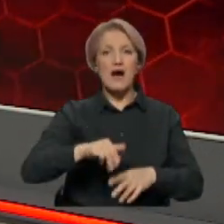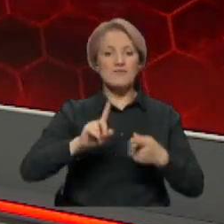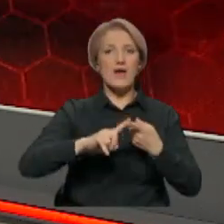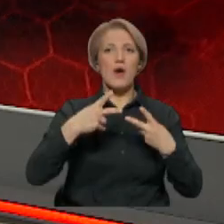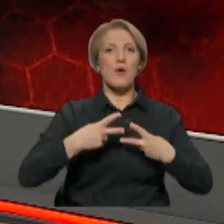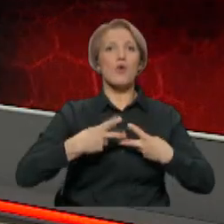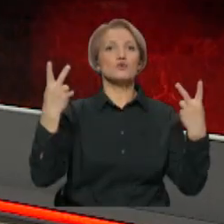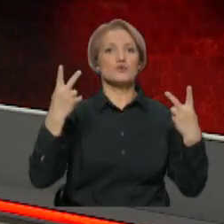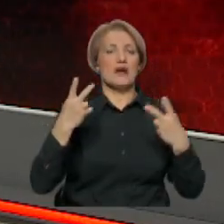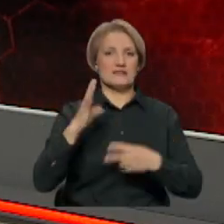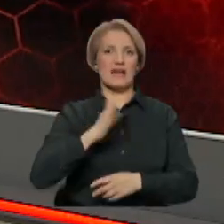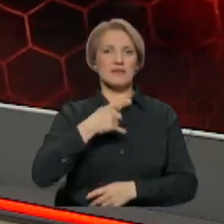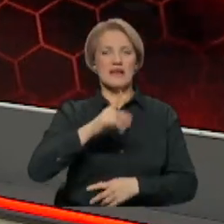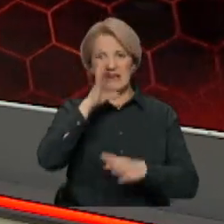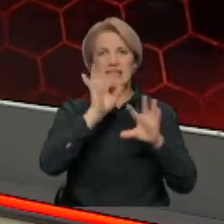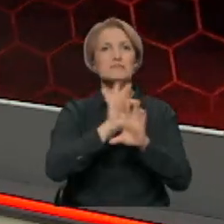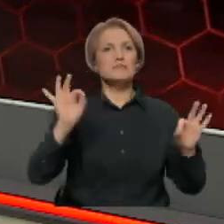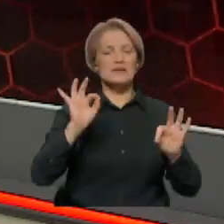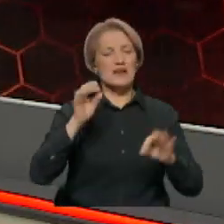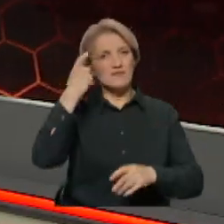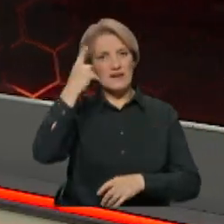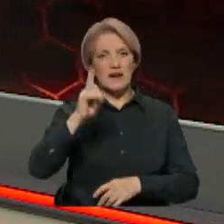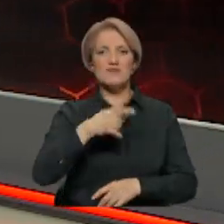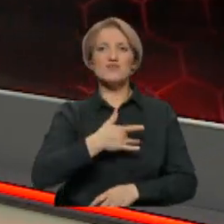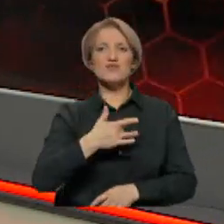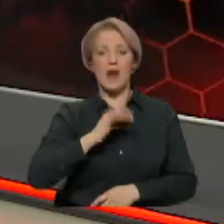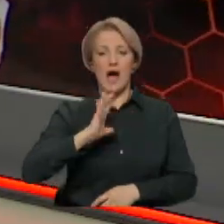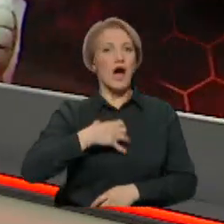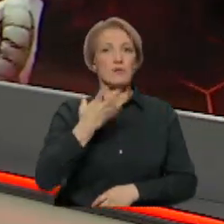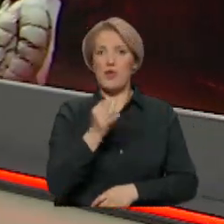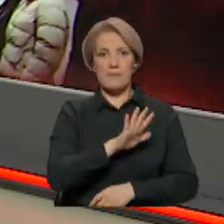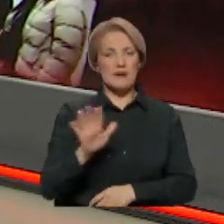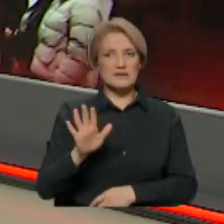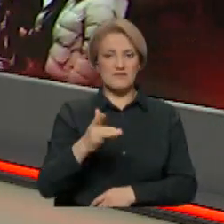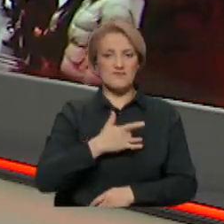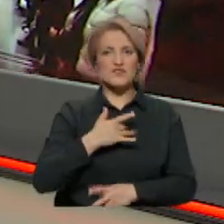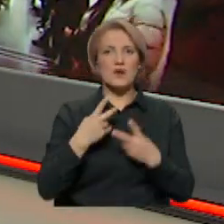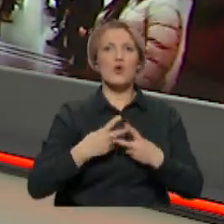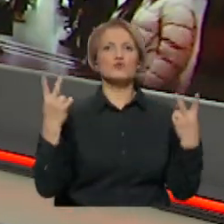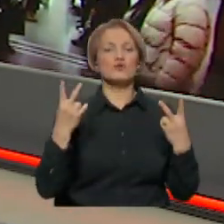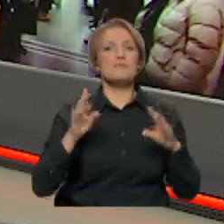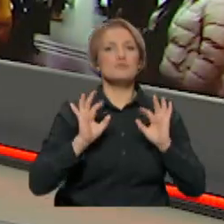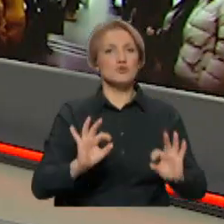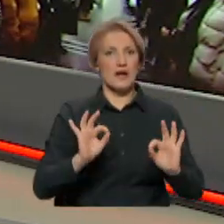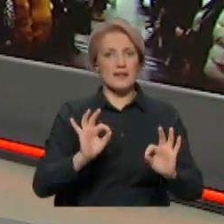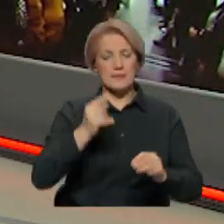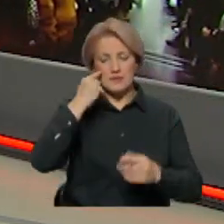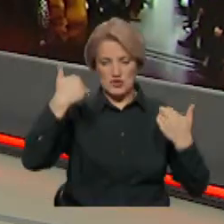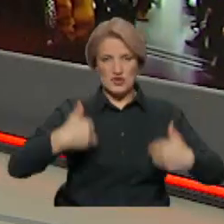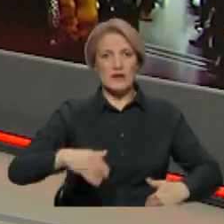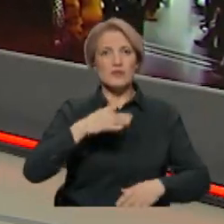sahiptir. Kimsenin fikrine ve vicdanına hakim olunamaz. Vicdan özgürlüğü mutlaktır, bireyin doğal